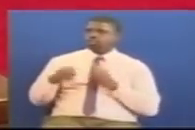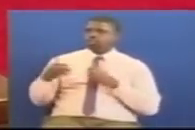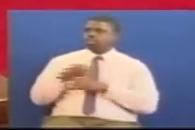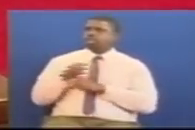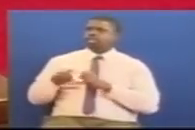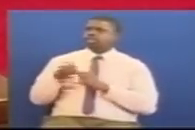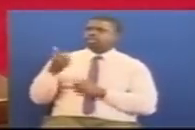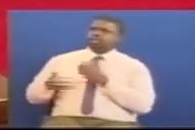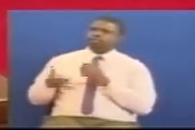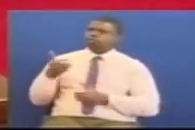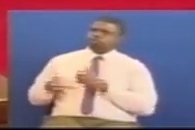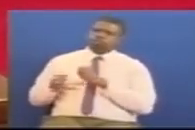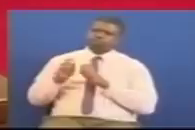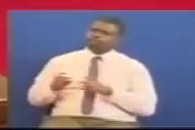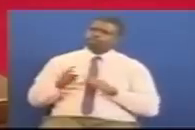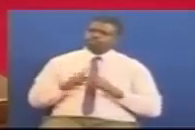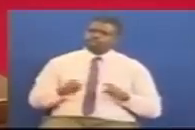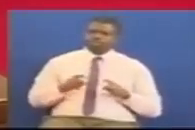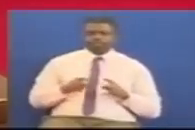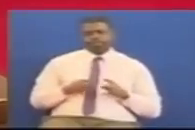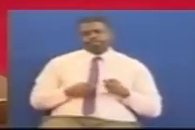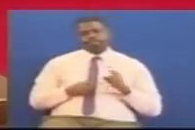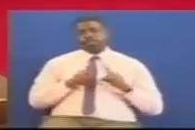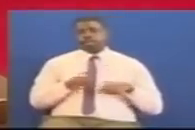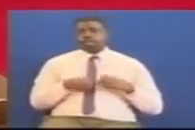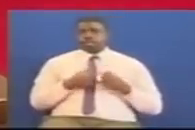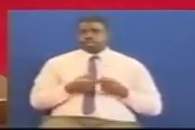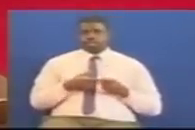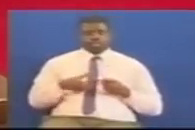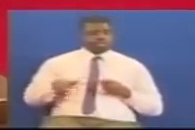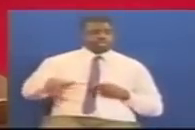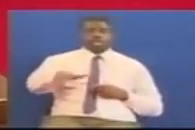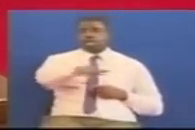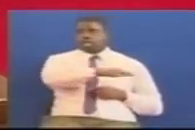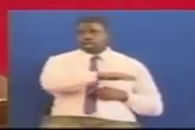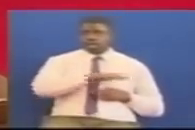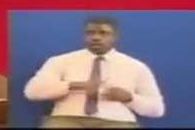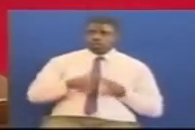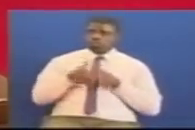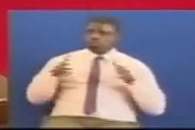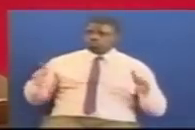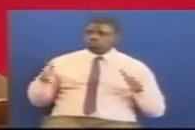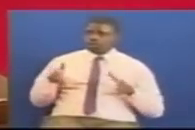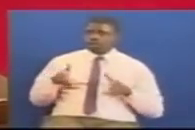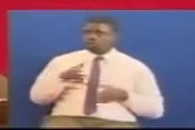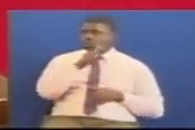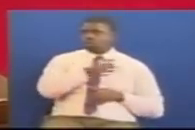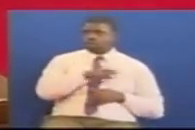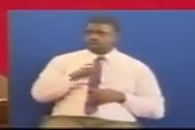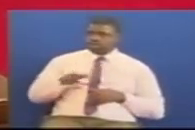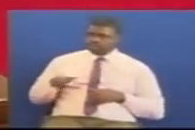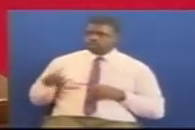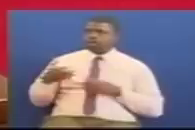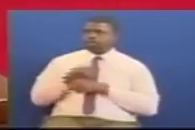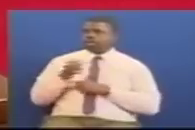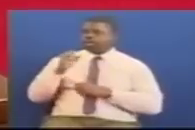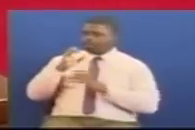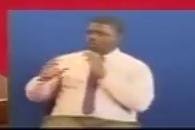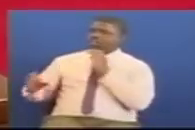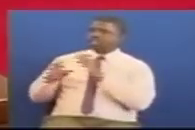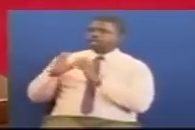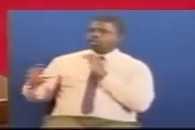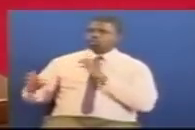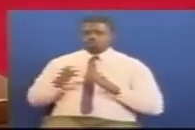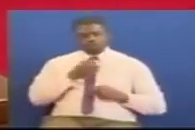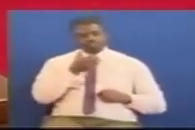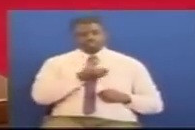changamoto mbalimbali za namna hiyo. Lakini hata hivyo, kwa eneo kubwa sana wananchi wa Mikumi wanapata mawasiliano. Vijiji